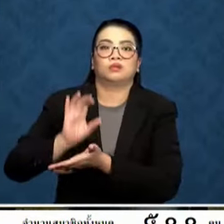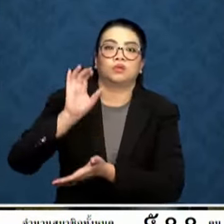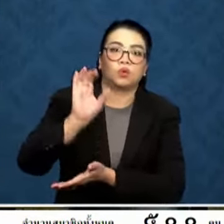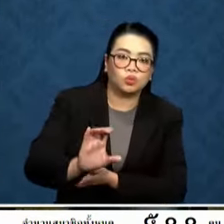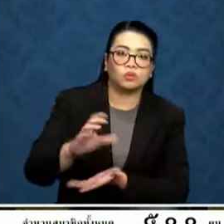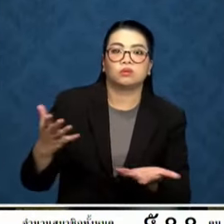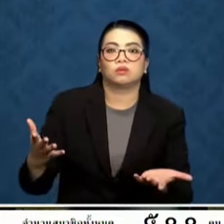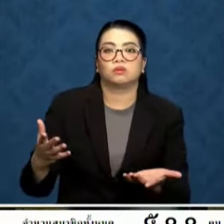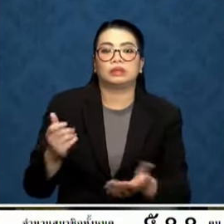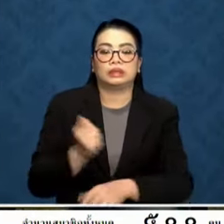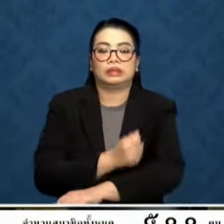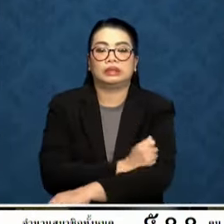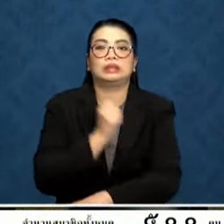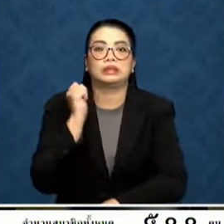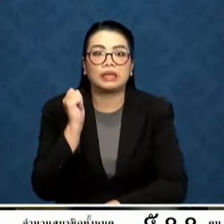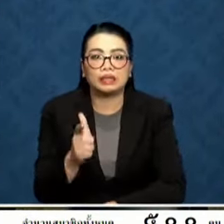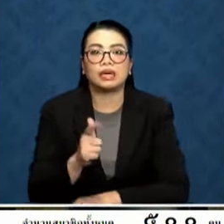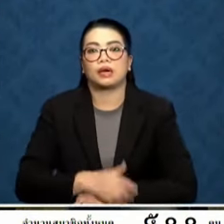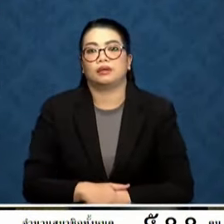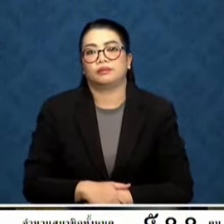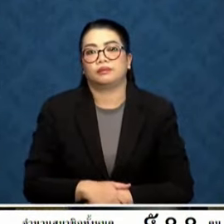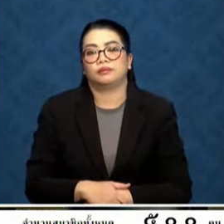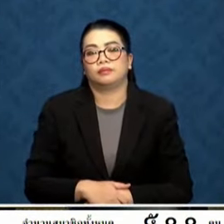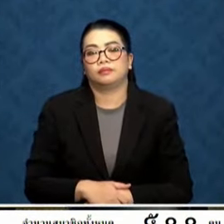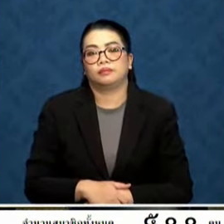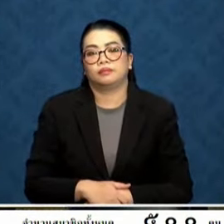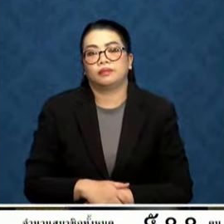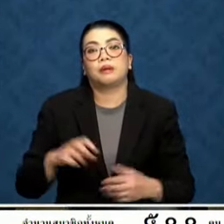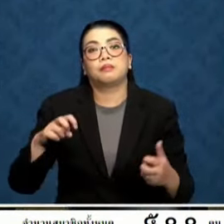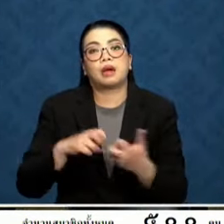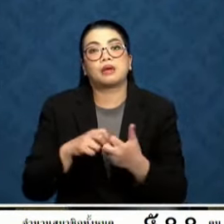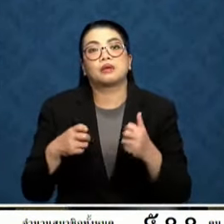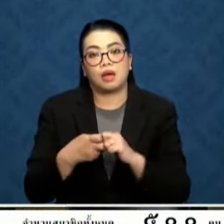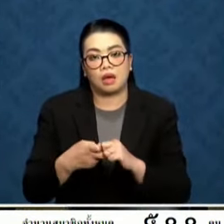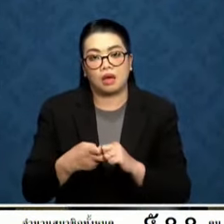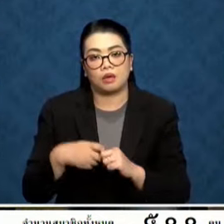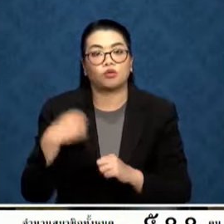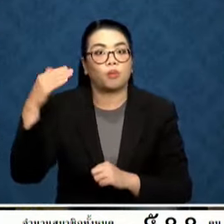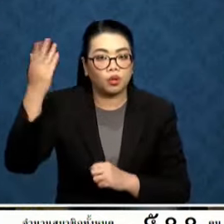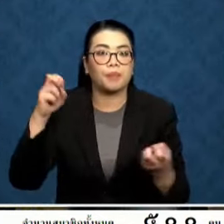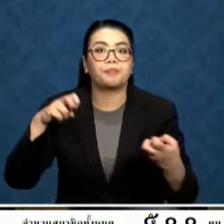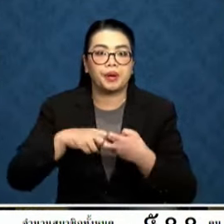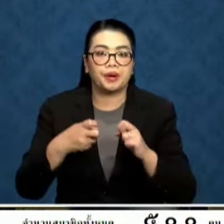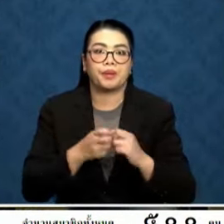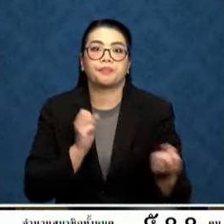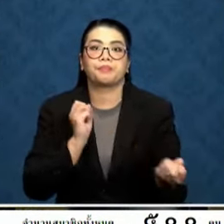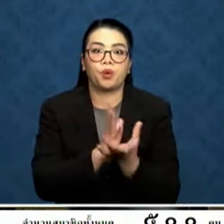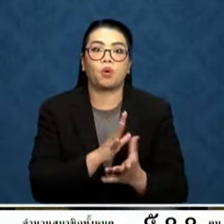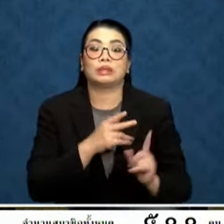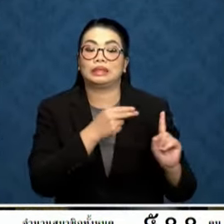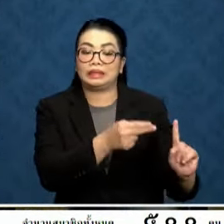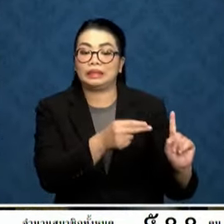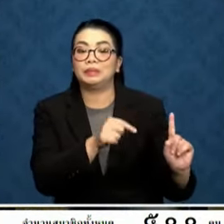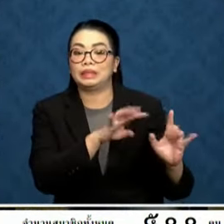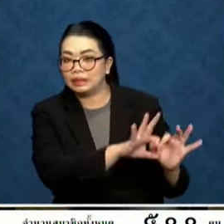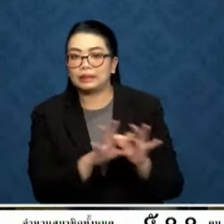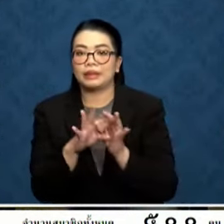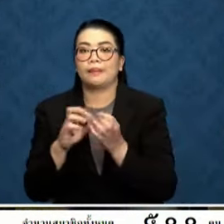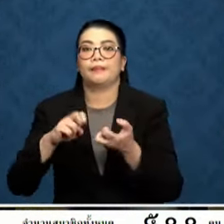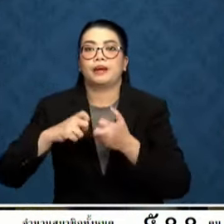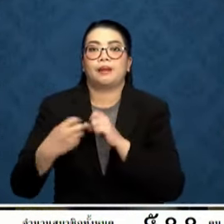การจ้างงานตามมาปัญหาก็คือว่าแนวคิดในการกระตุ้มเศรษฐกิจ